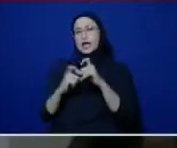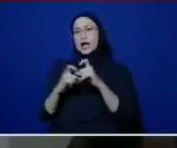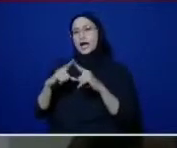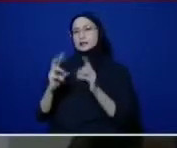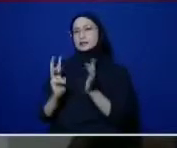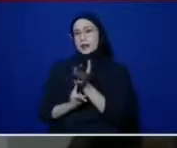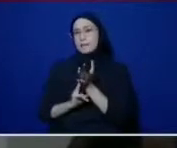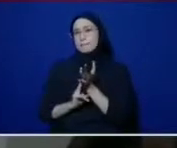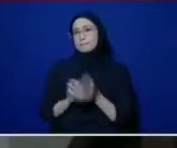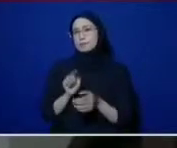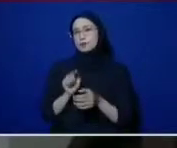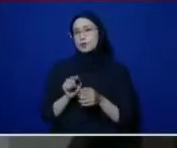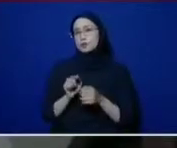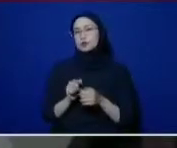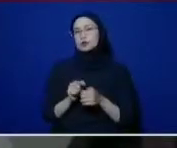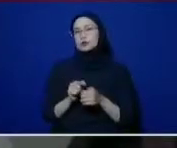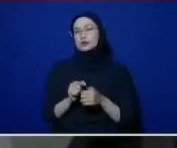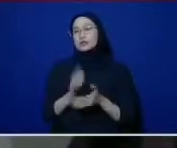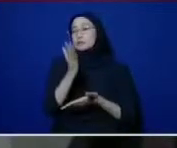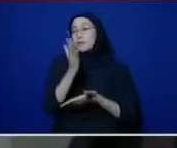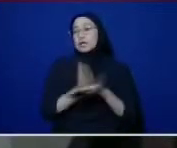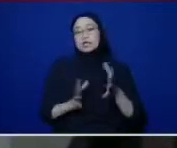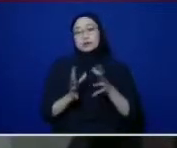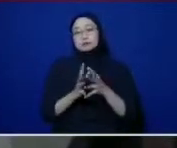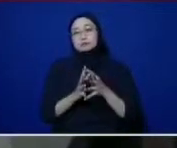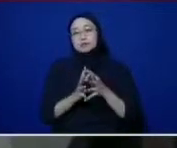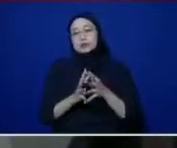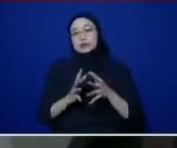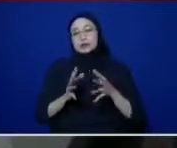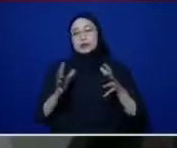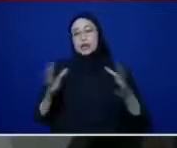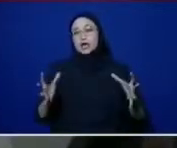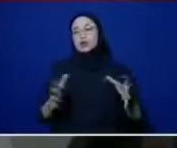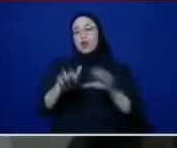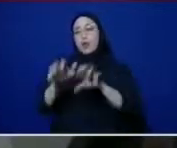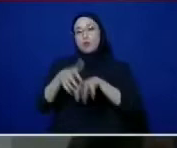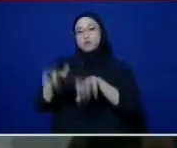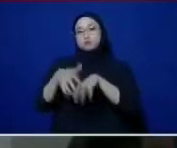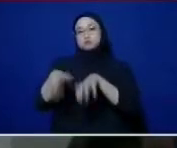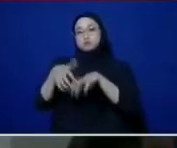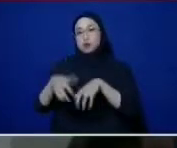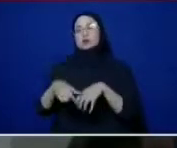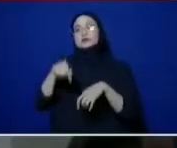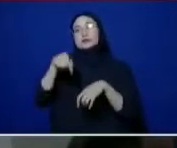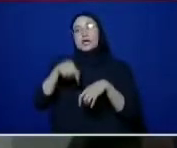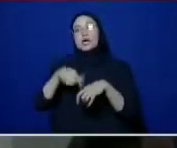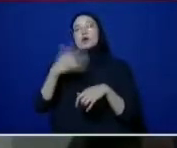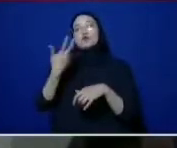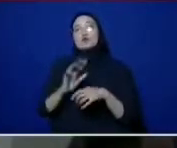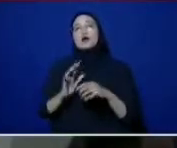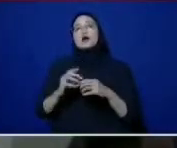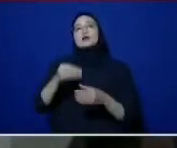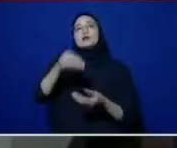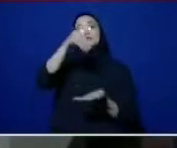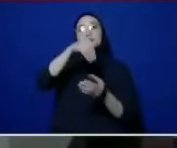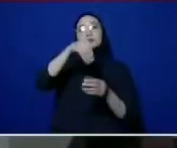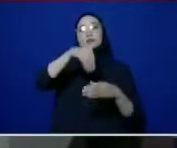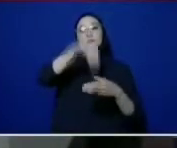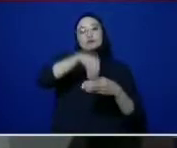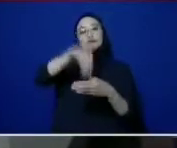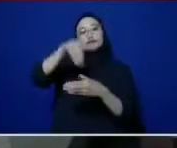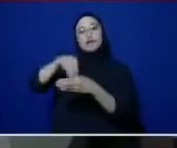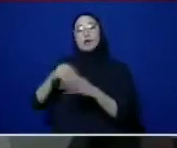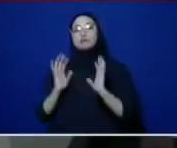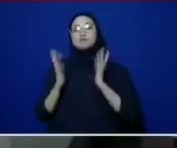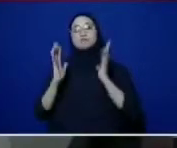Asam, itu hampir sebagian besar yang telah ditambang itu sudah dihutankan kembali. Kalau